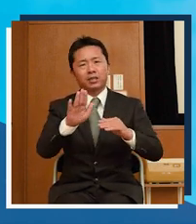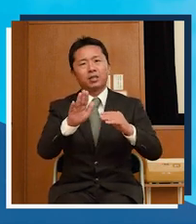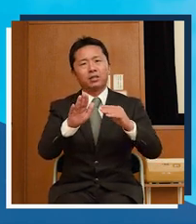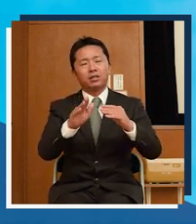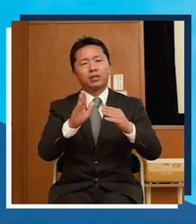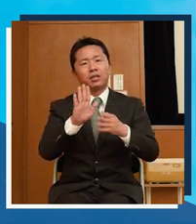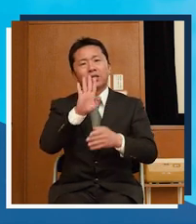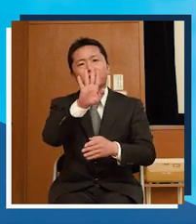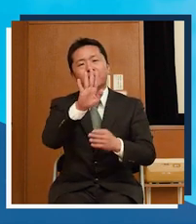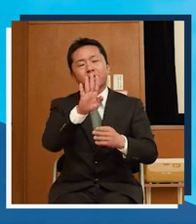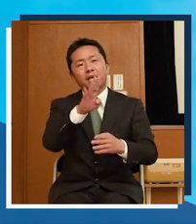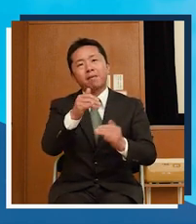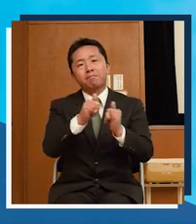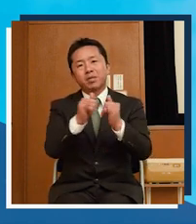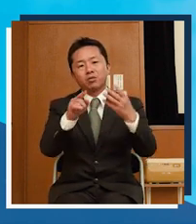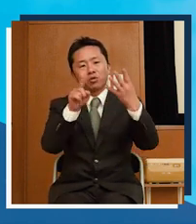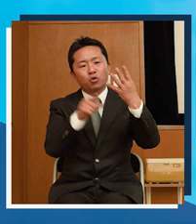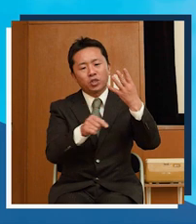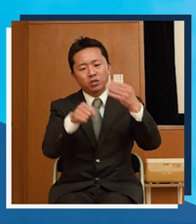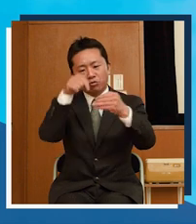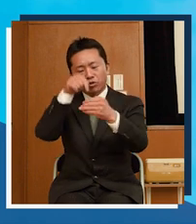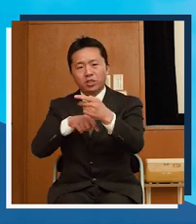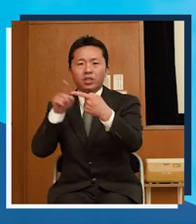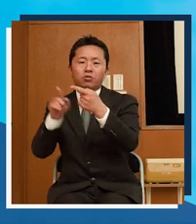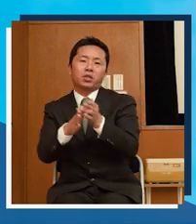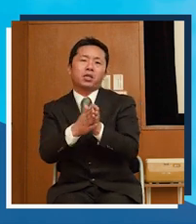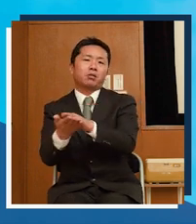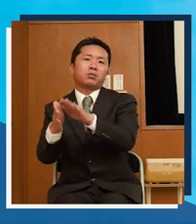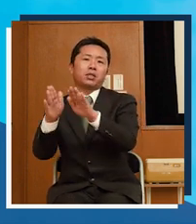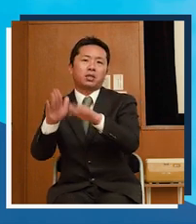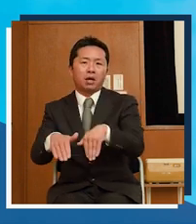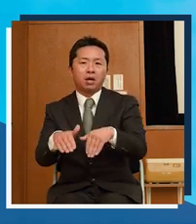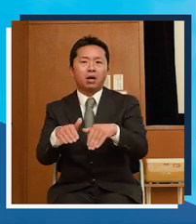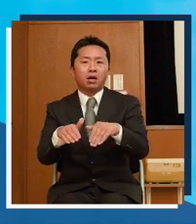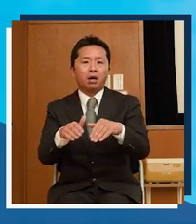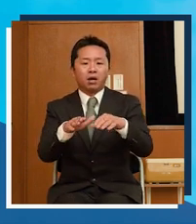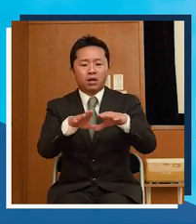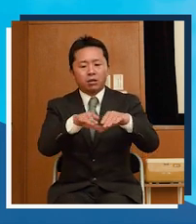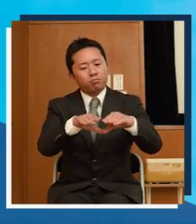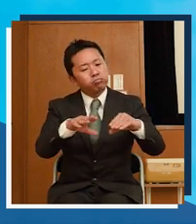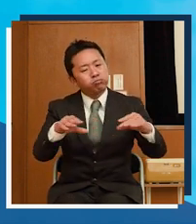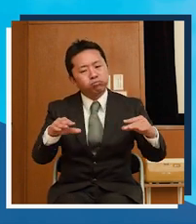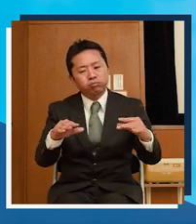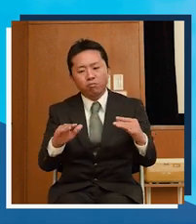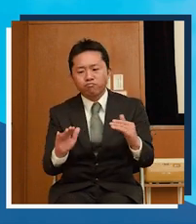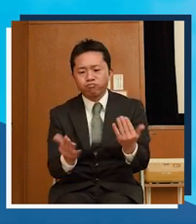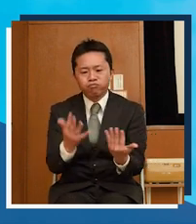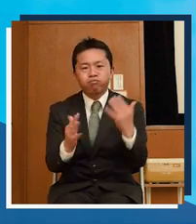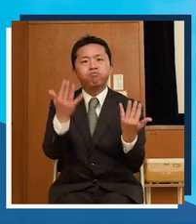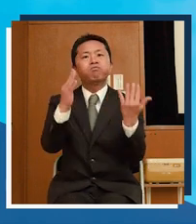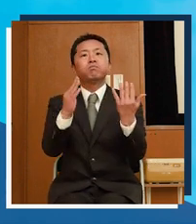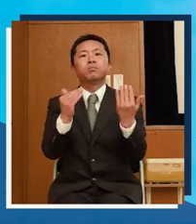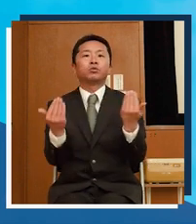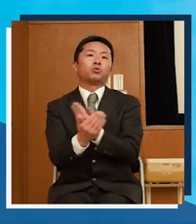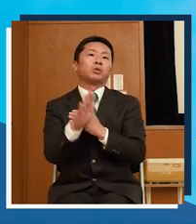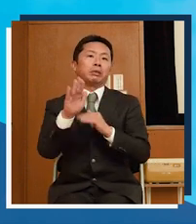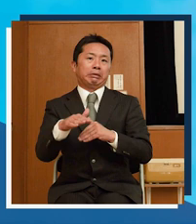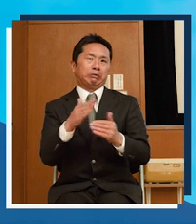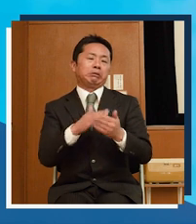に1人が亡くなり沖縄県はもう度とかしたそういう凄まじい戦争を体験してい